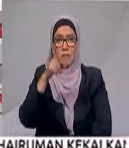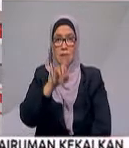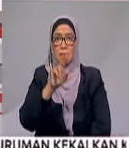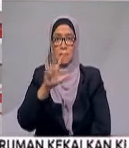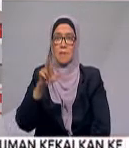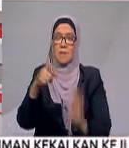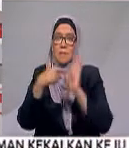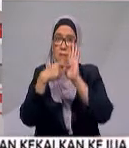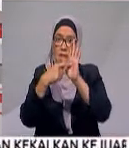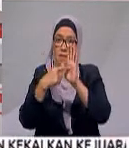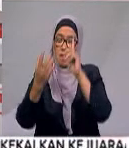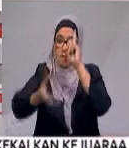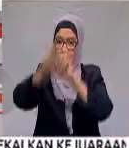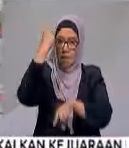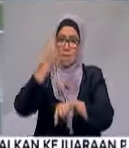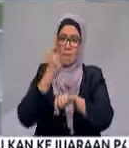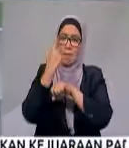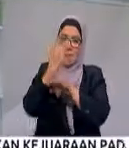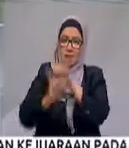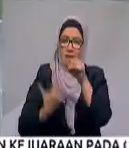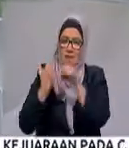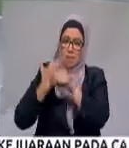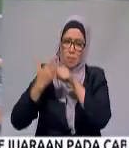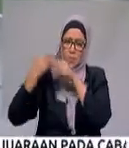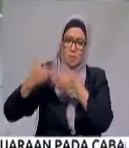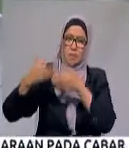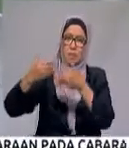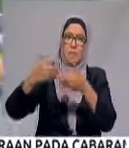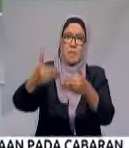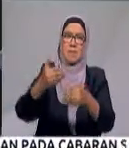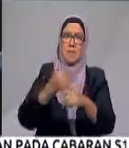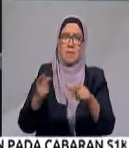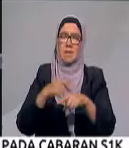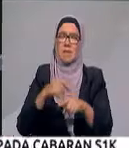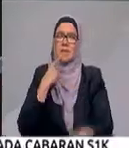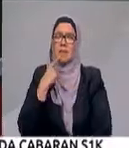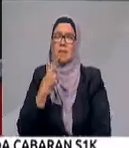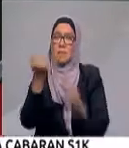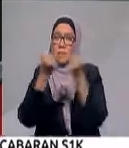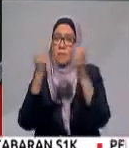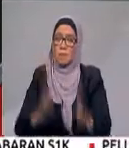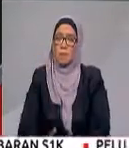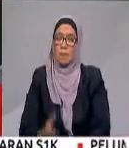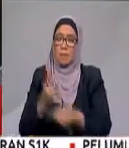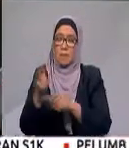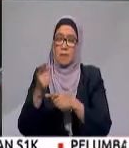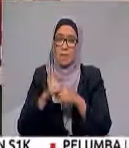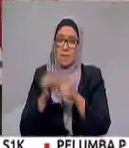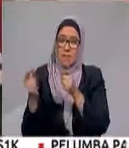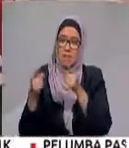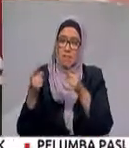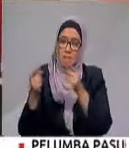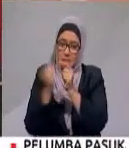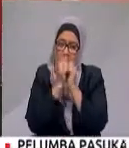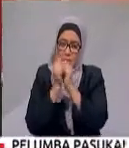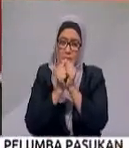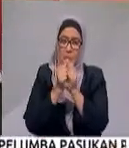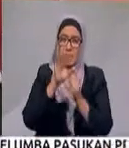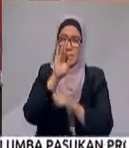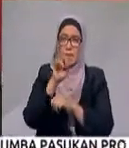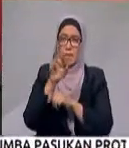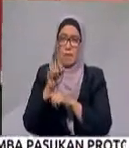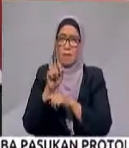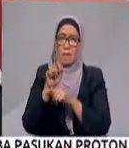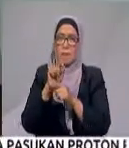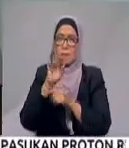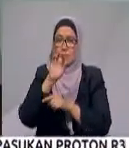berturut-turut. Pelumba berusia 21 tahun itu bergandingan dengan Fariqe Hai Ruman menjadi juara menerusi jentera tempatan